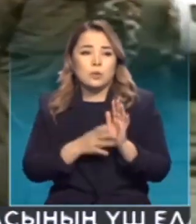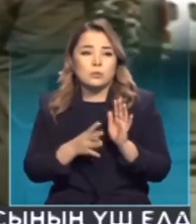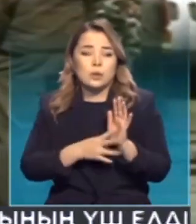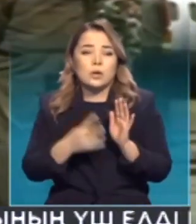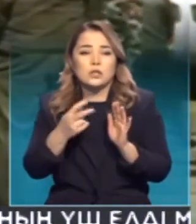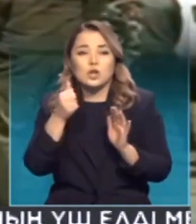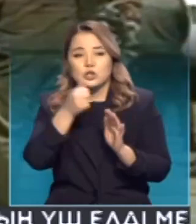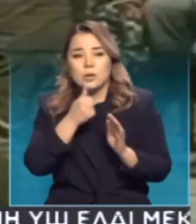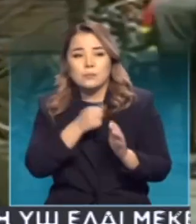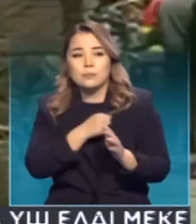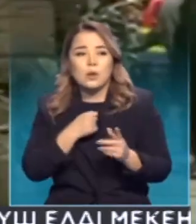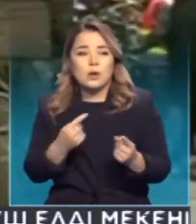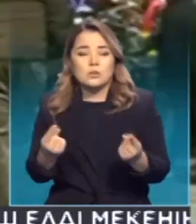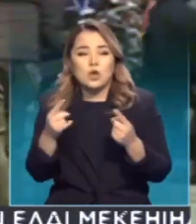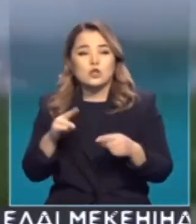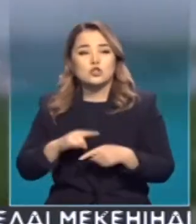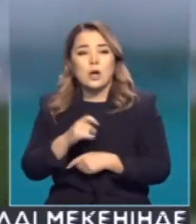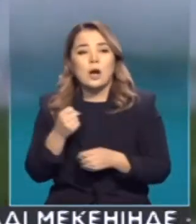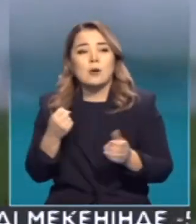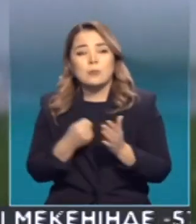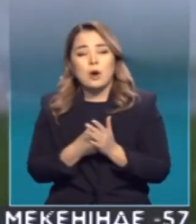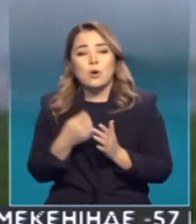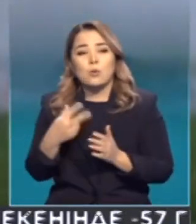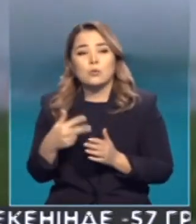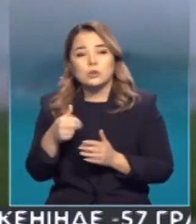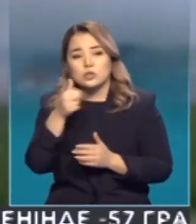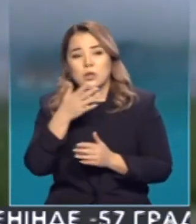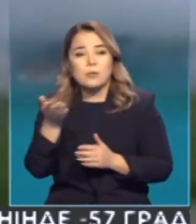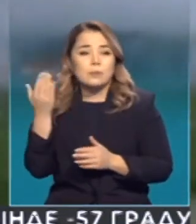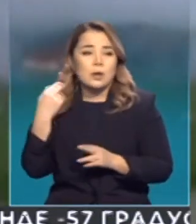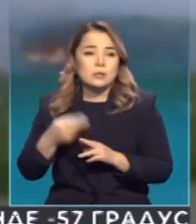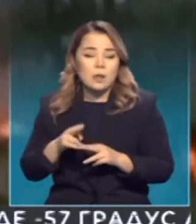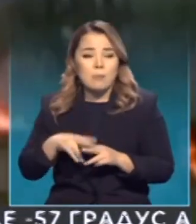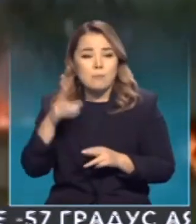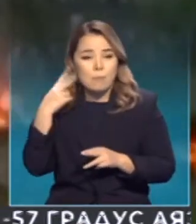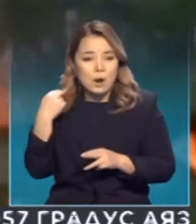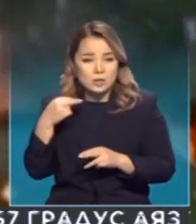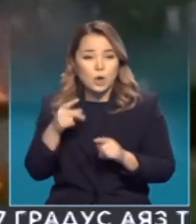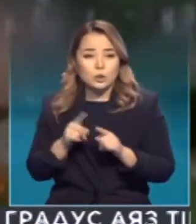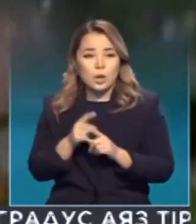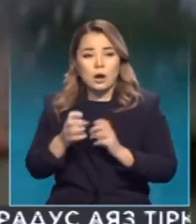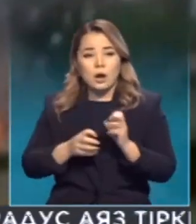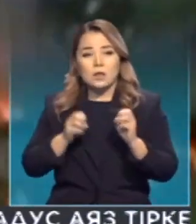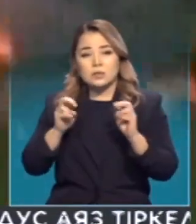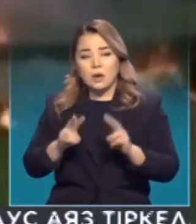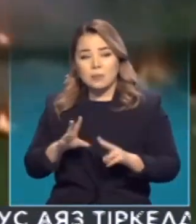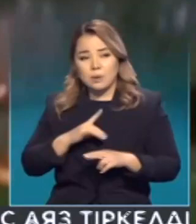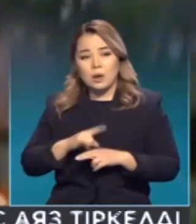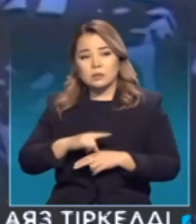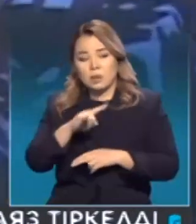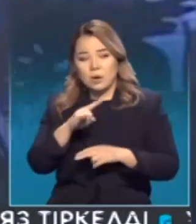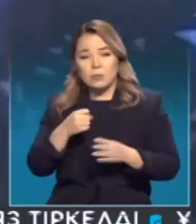жылдан бергі ең үлкен ұшақ апаты. Осыдан 30 жылдан астам уақыт бұрын мұнда Пәкістан халықаралық әуе жолдарының